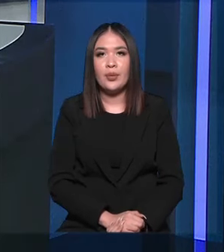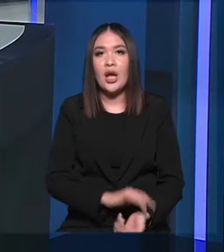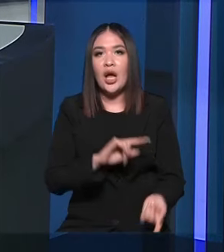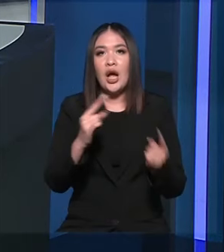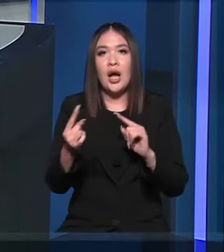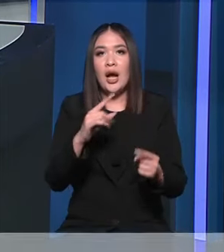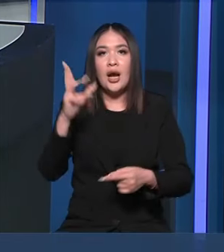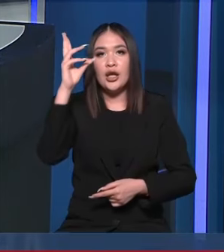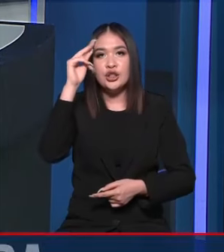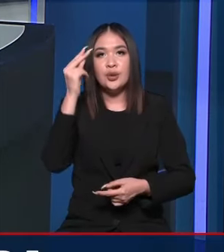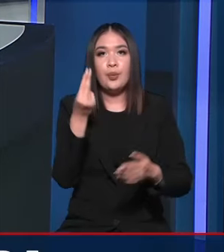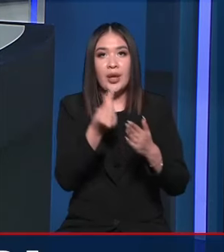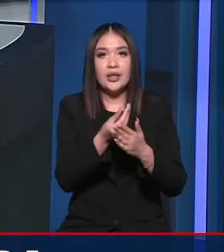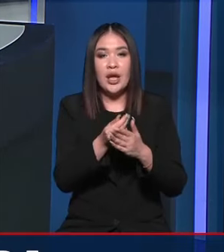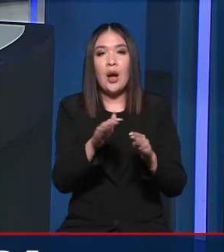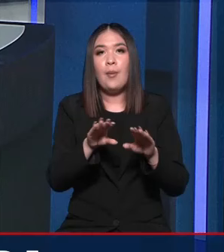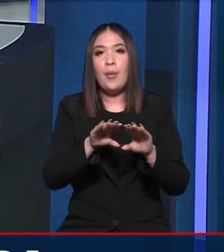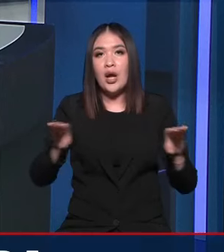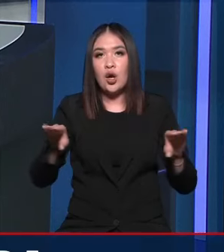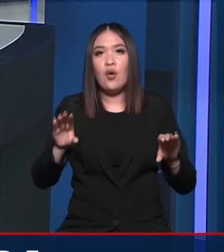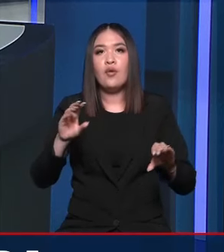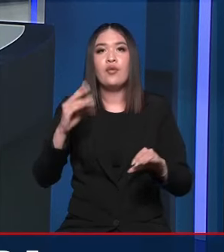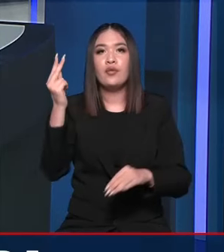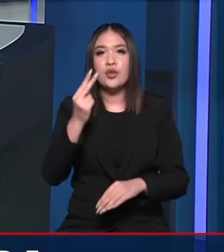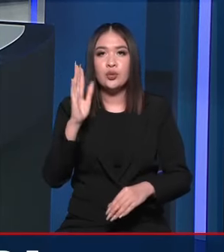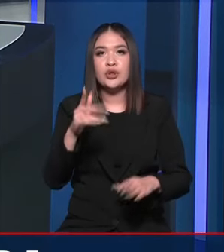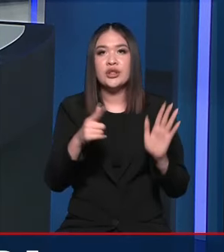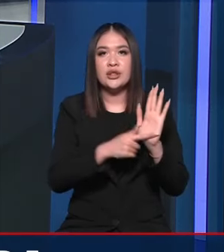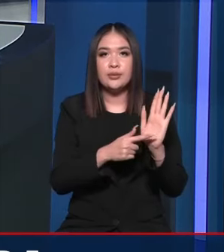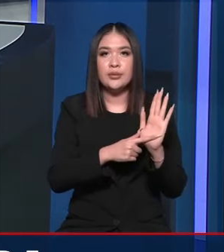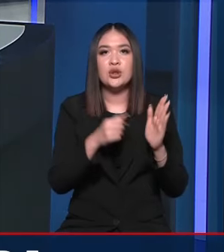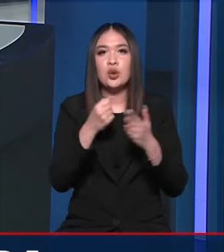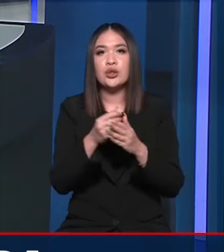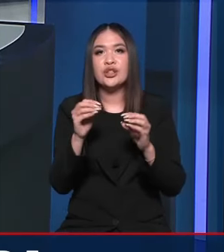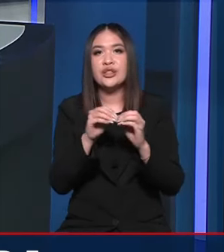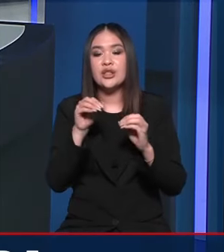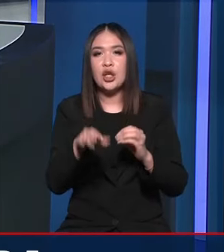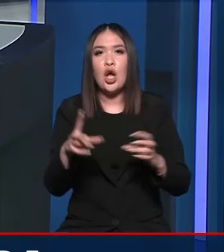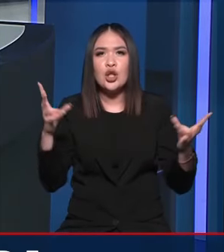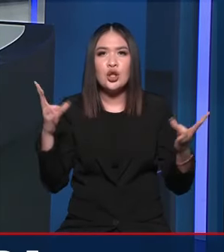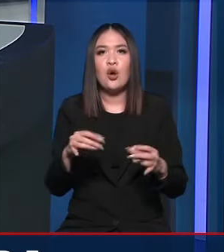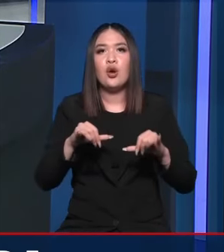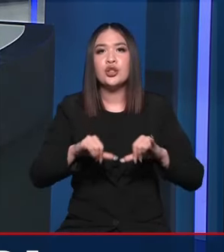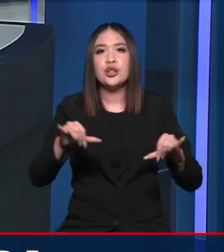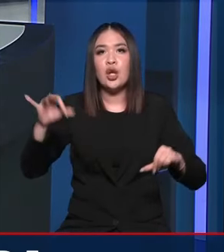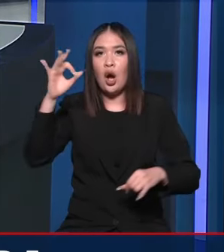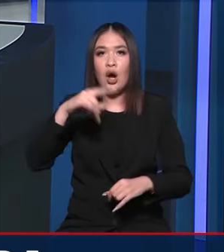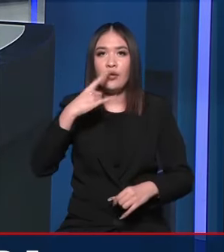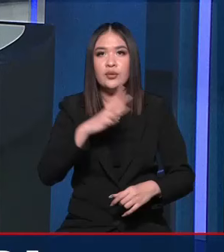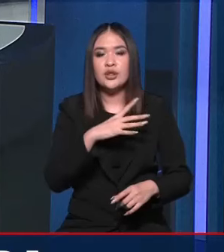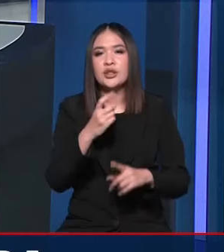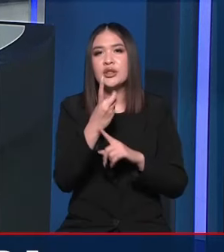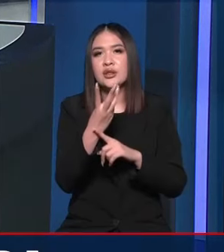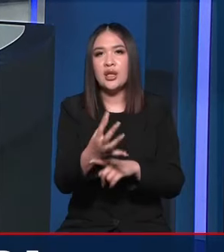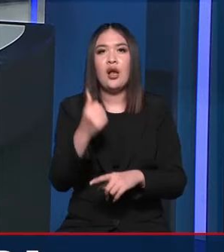Между тем, количество платных парковок в Астане увеличится с 7 до 10 тысяч. О необходимости расширения сети говорят последние несколько